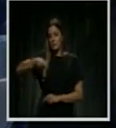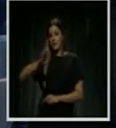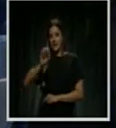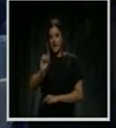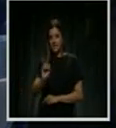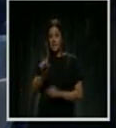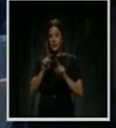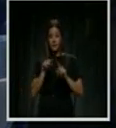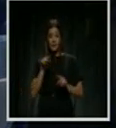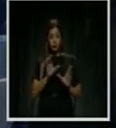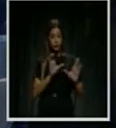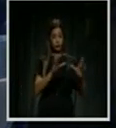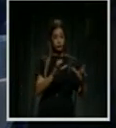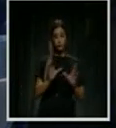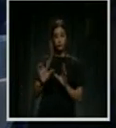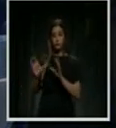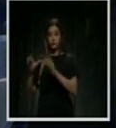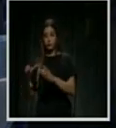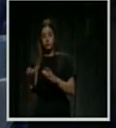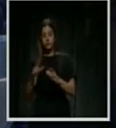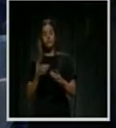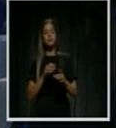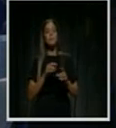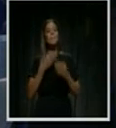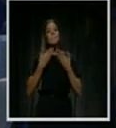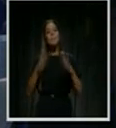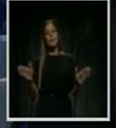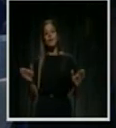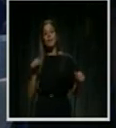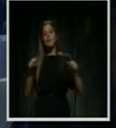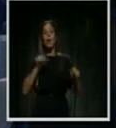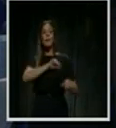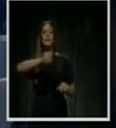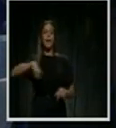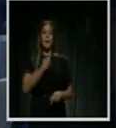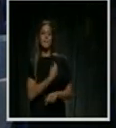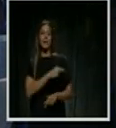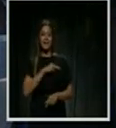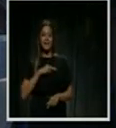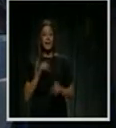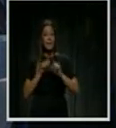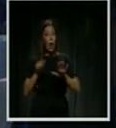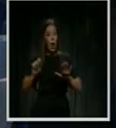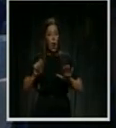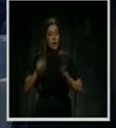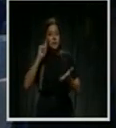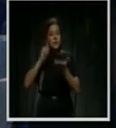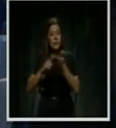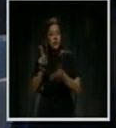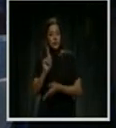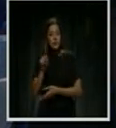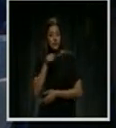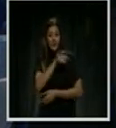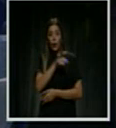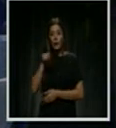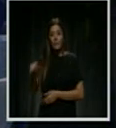entitajiet pubbliċi, istituzzjonijiet pubbliċi tagħna tal-poplu illi l-qorti sabithom ħatja li